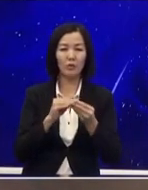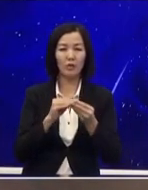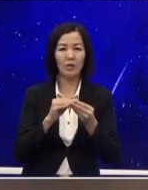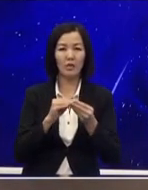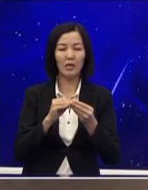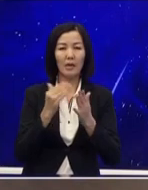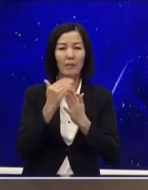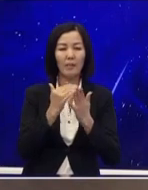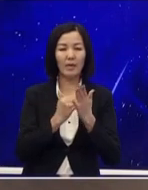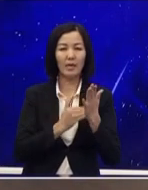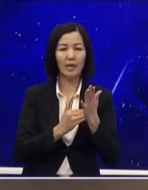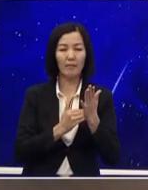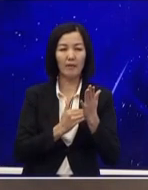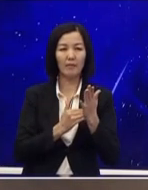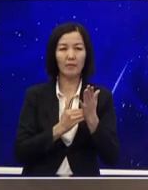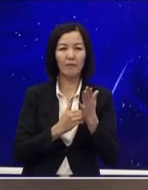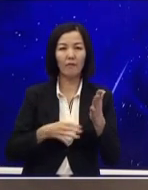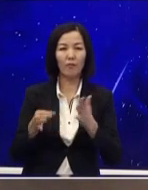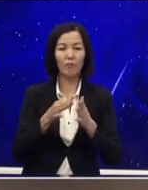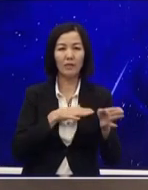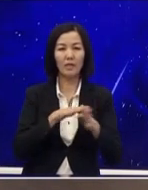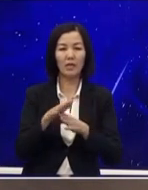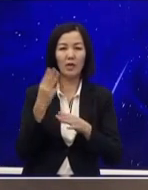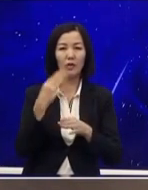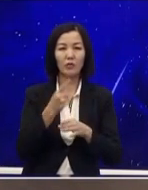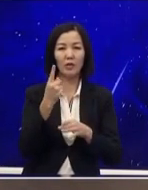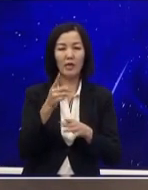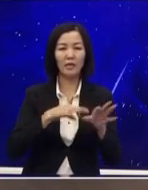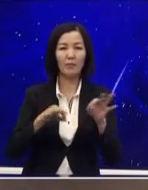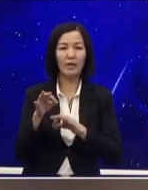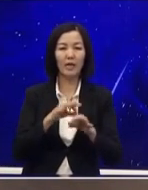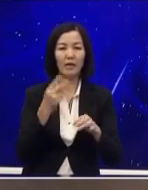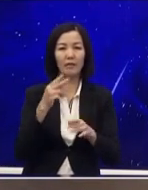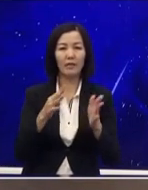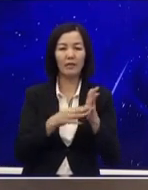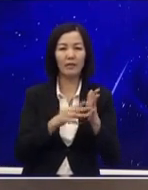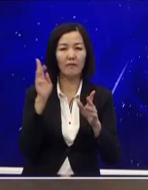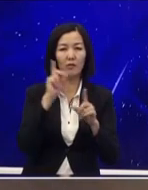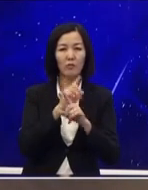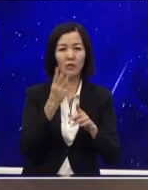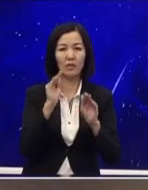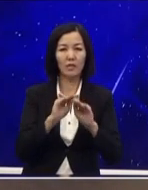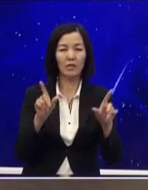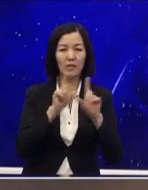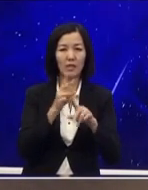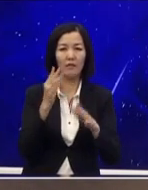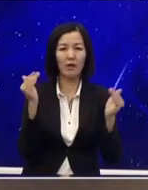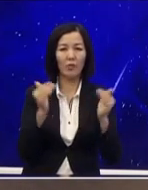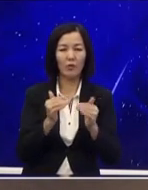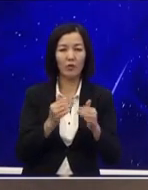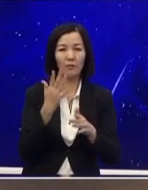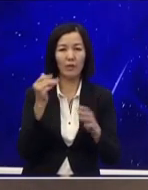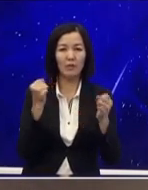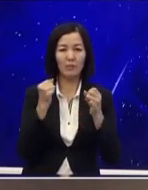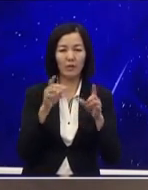По программе «Дорожная карта занятости» в области реализуется 41 проект. Это 29 школ, 3 детских сада, 2 колледжа, 5